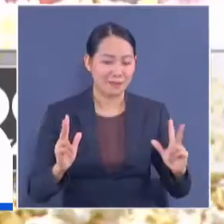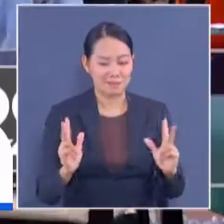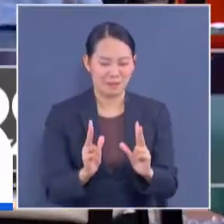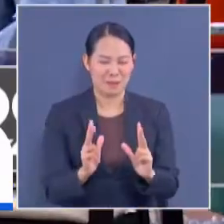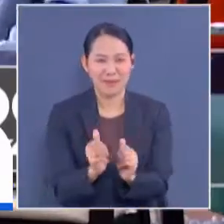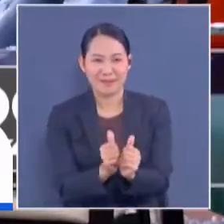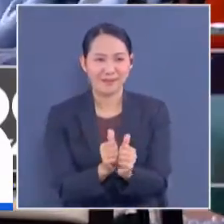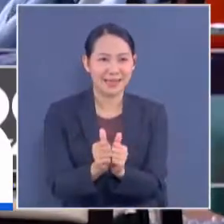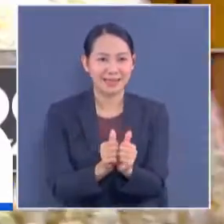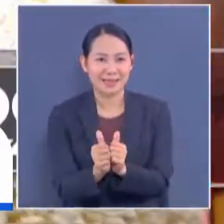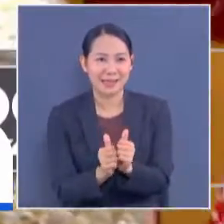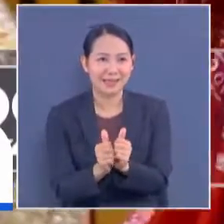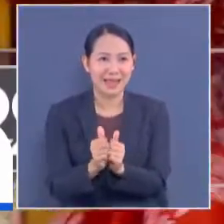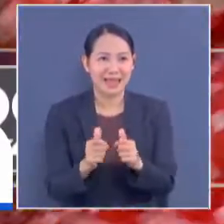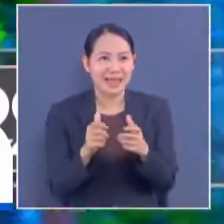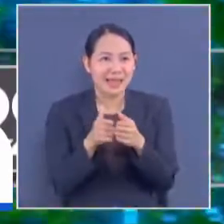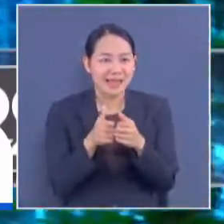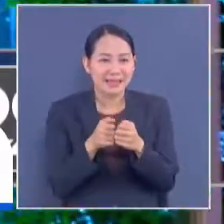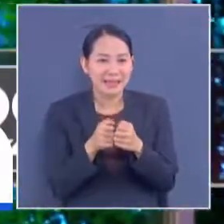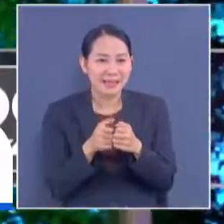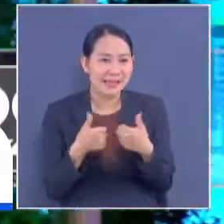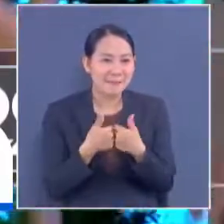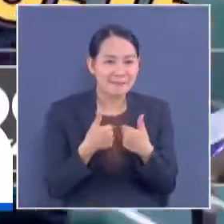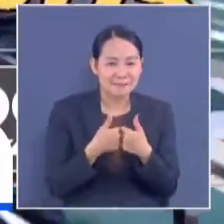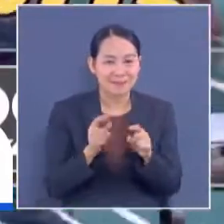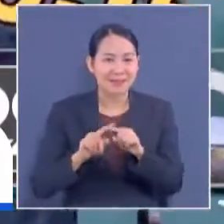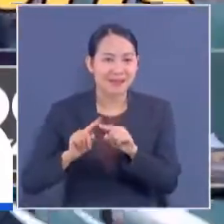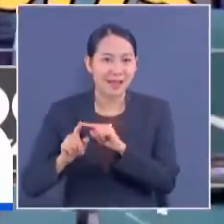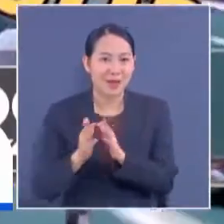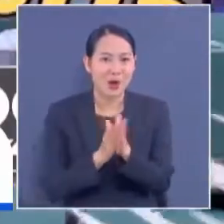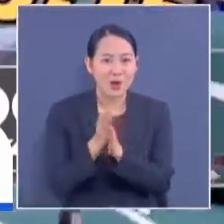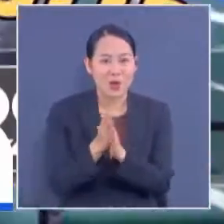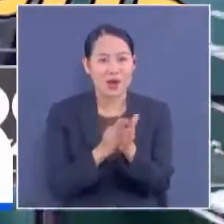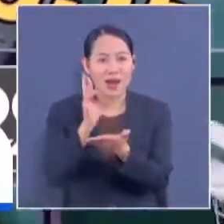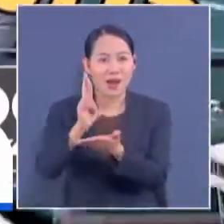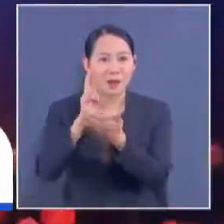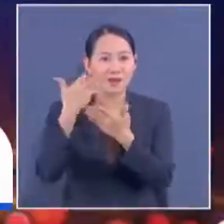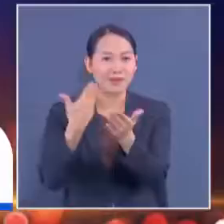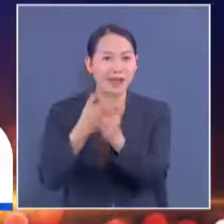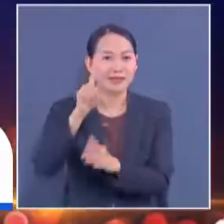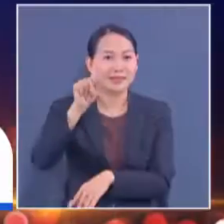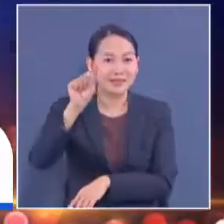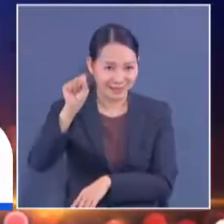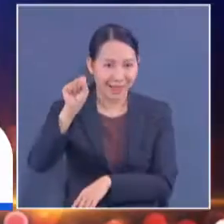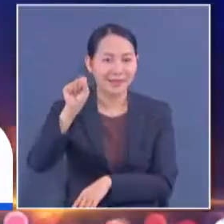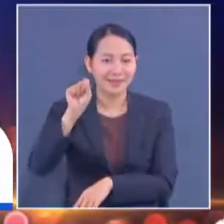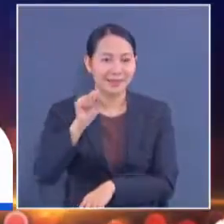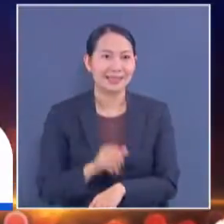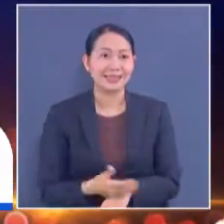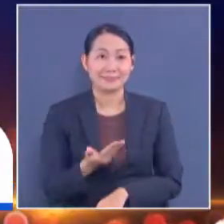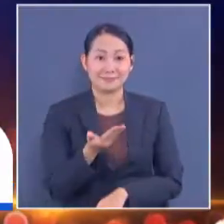บกันช่วยเหลือแขกรับเชิญทางบ้านนะคะลุ้นเงินรางวัลแจ็คพอต 100,000 บาทค่ะมาติดตามความสนุกแบบนี้กันได้ในรายการฮอล